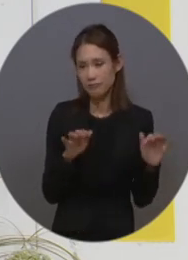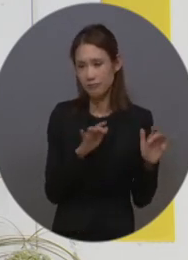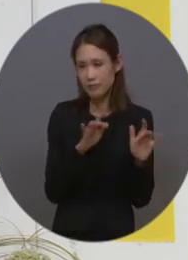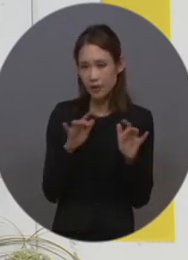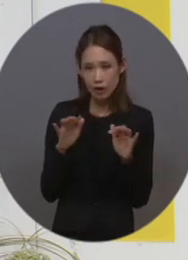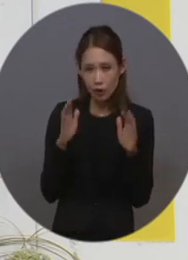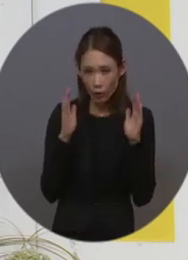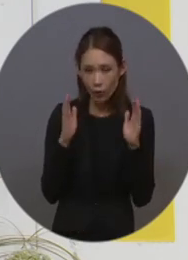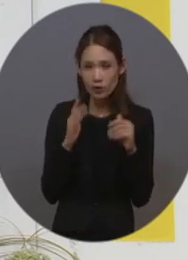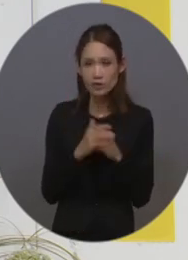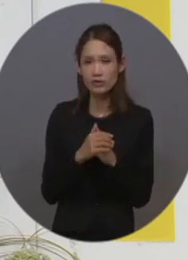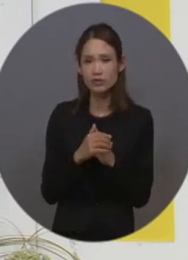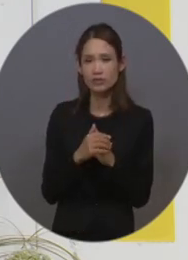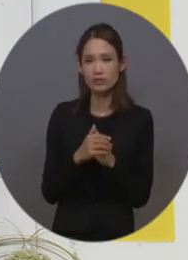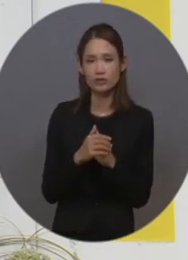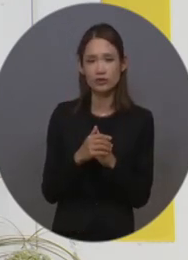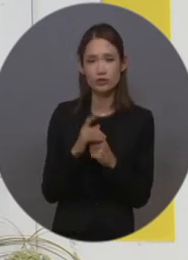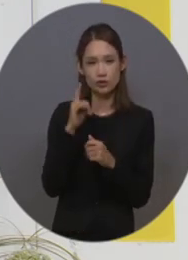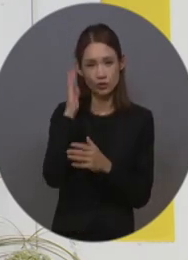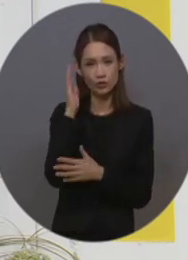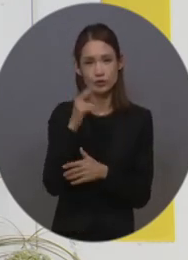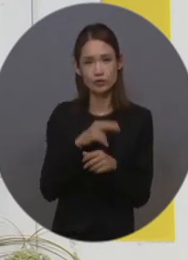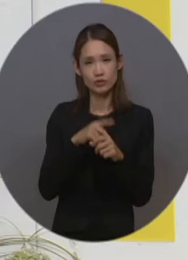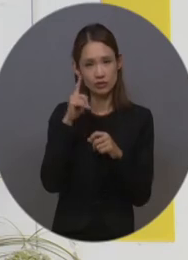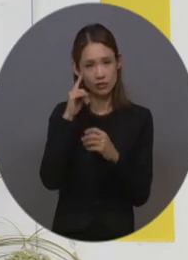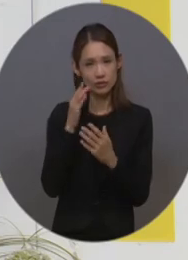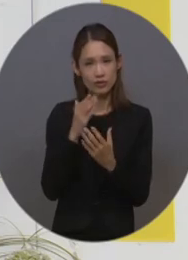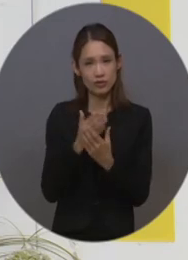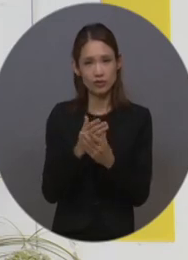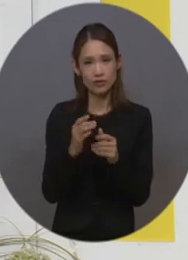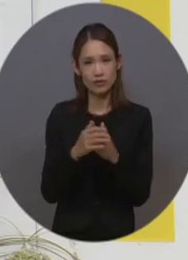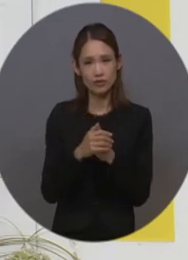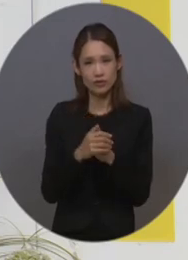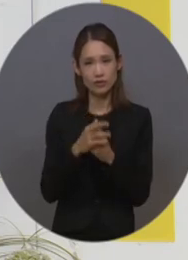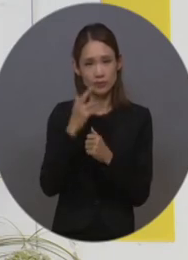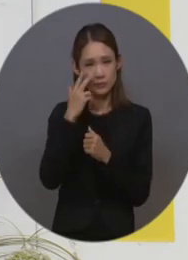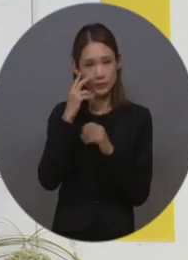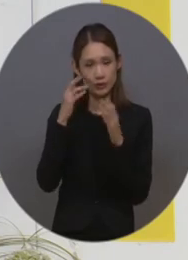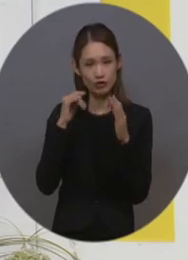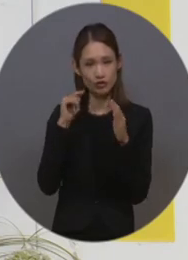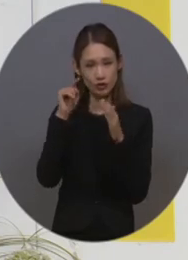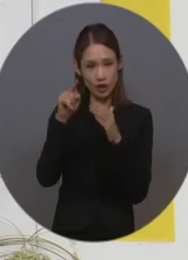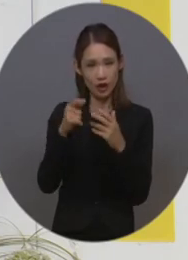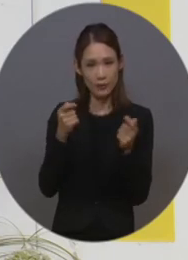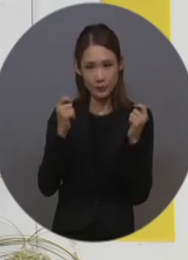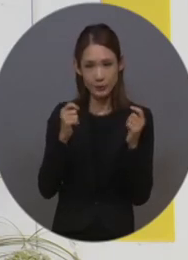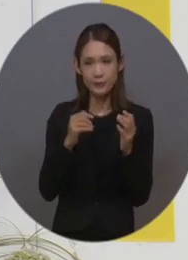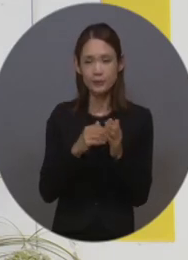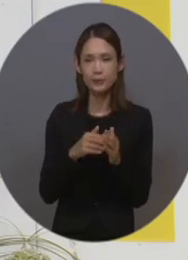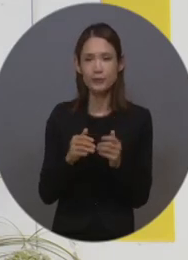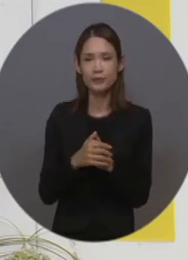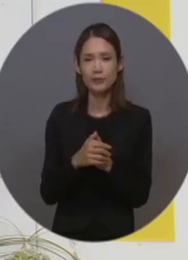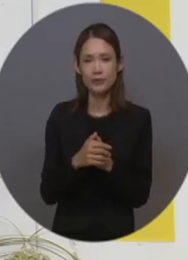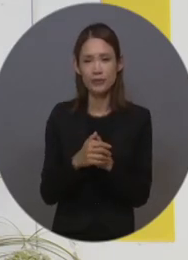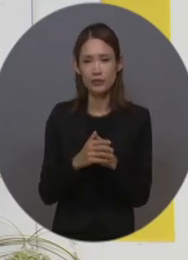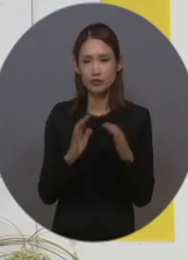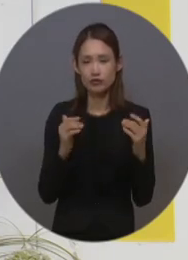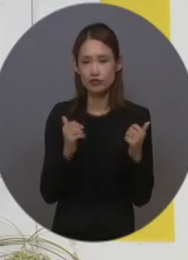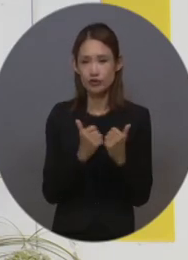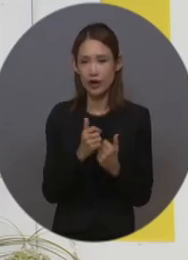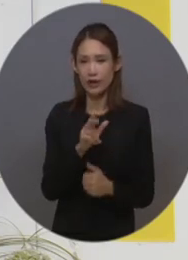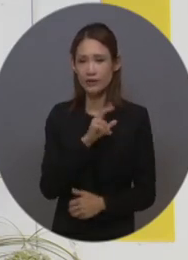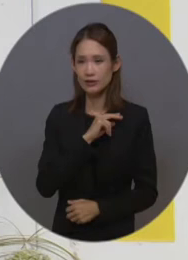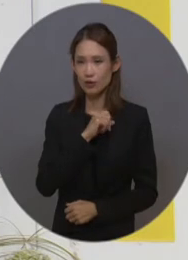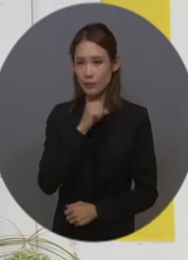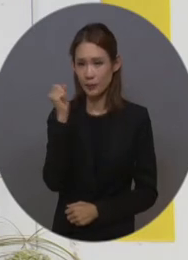피아노 공부를 연주 교수 박사를 네. 미국서 네. 하시고 그다음에 이제 국회의원이 되셨는데